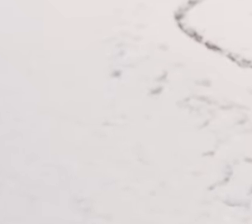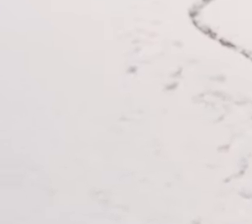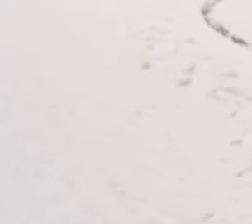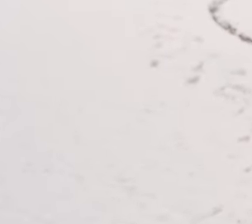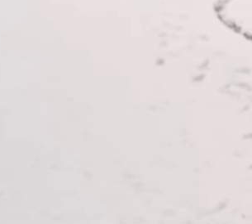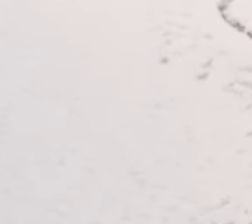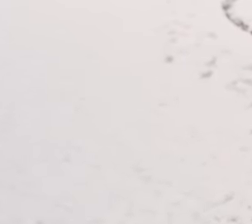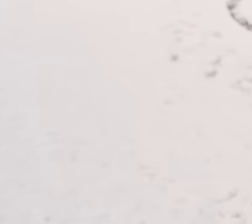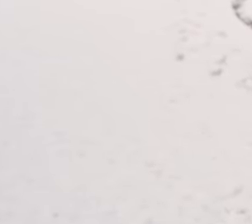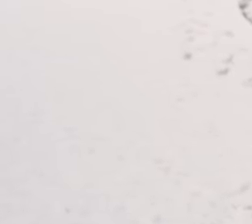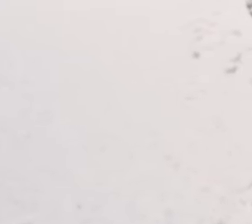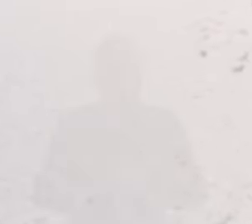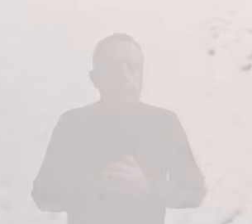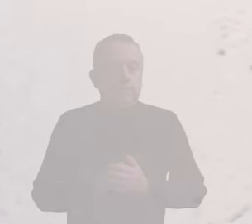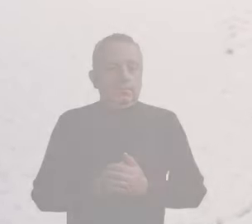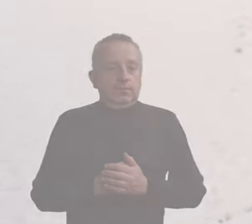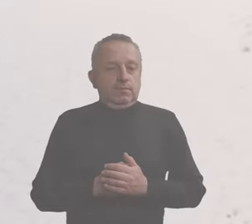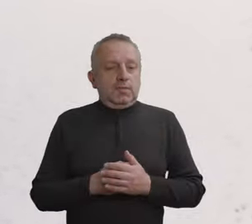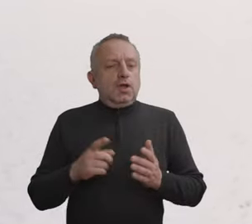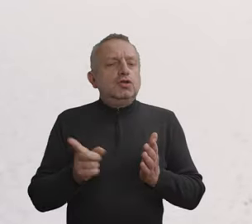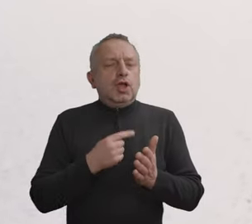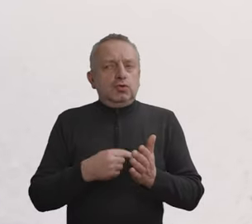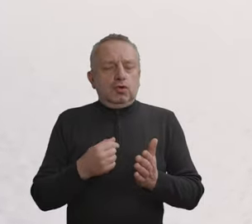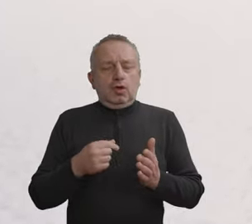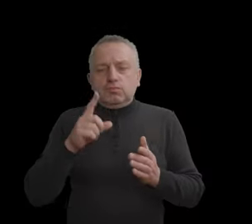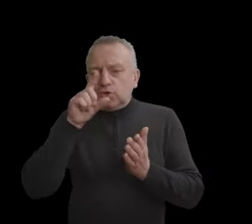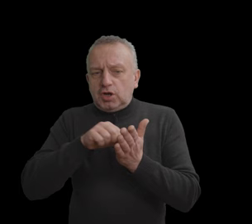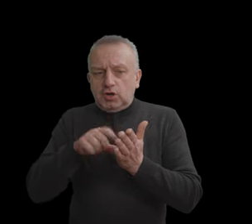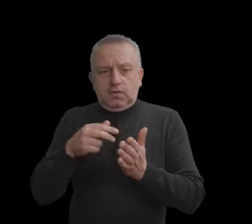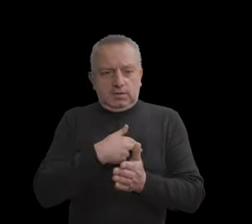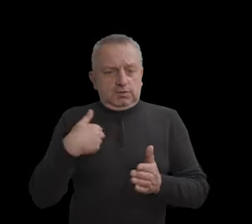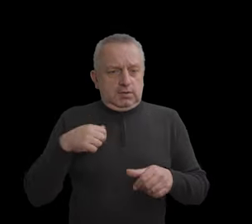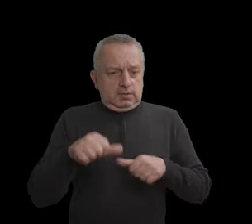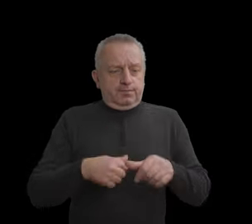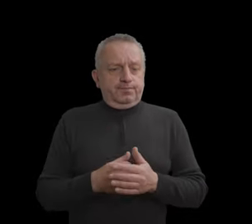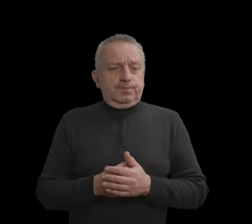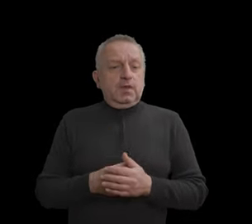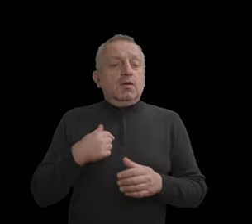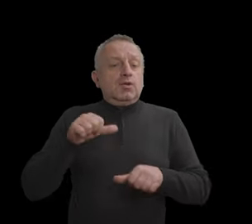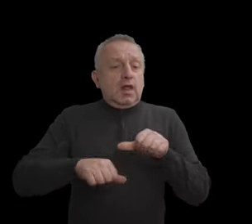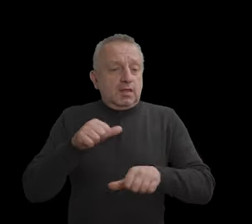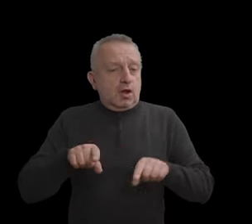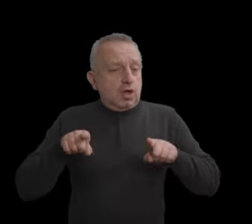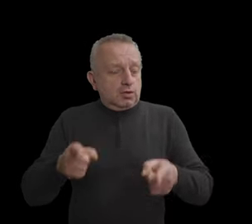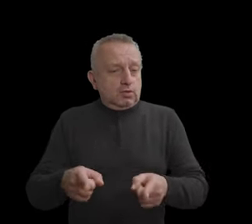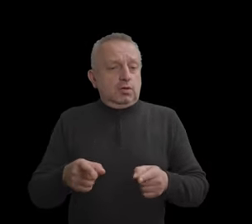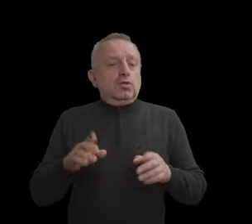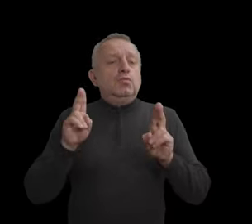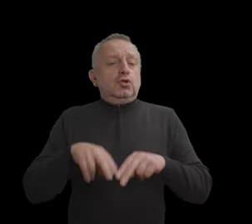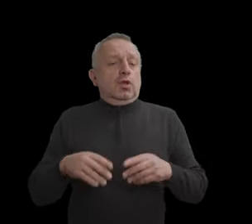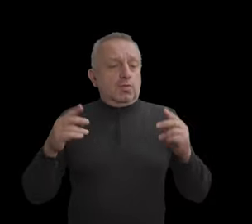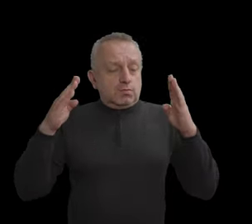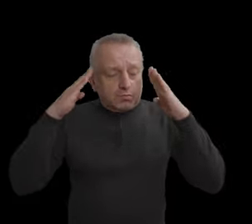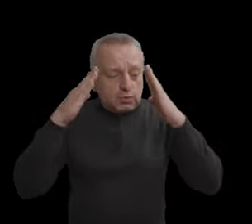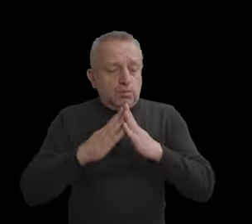jak i rosyjski często prześladował naszych rodaków. Następnie Adam Sapieha został biskupem,